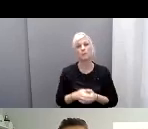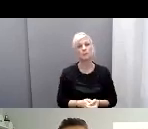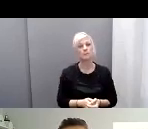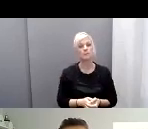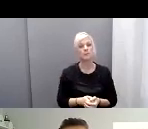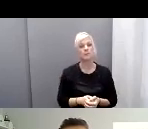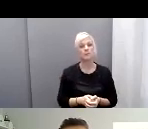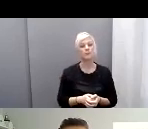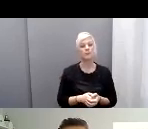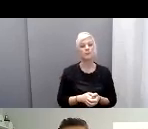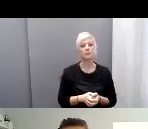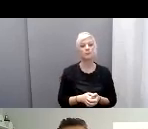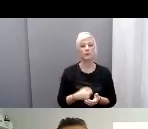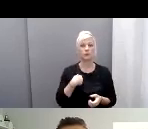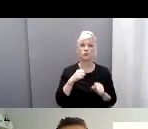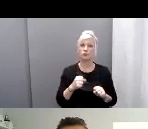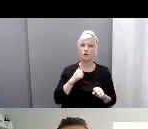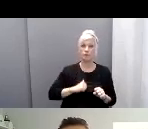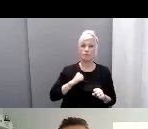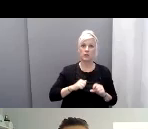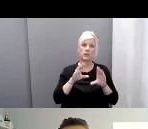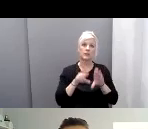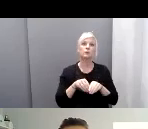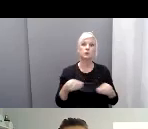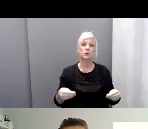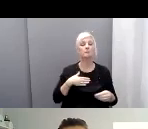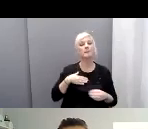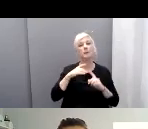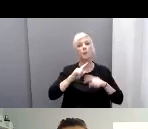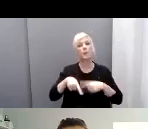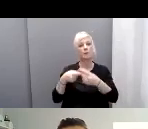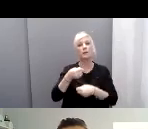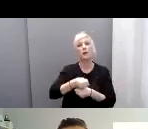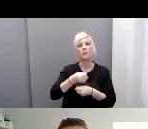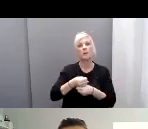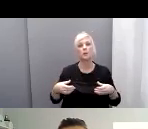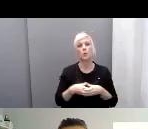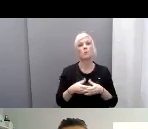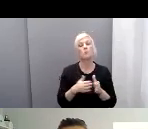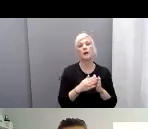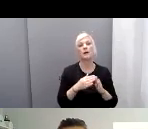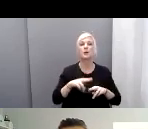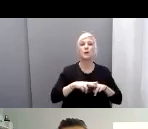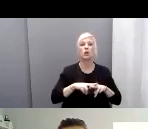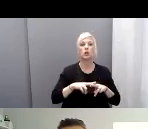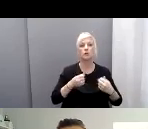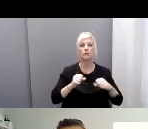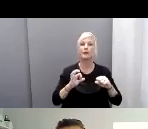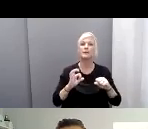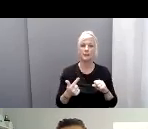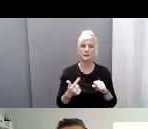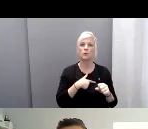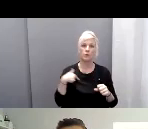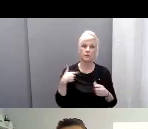Och jag kommer använda de här resultaten i utvecklingsarbetet tillsammans med berörda verksamheter. Och det kommer vi